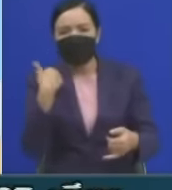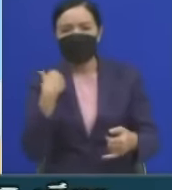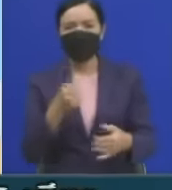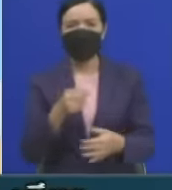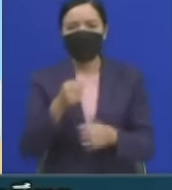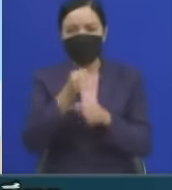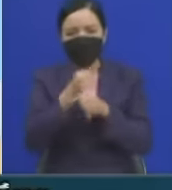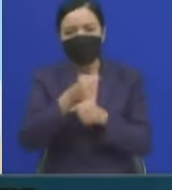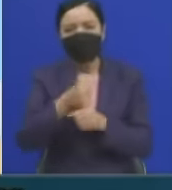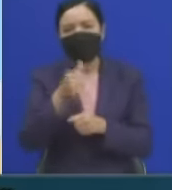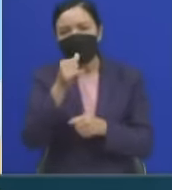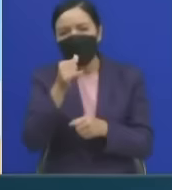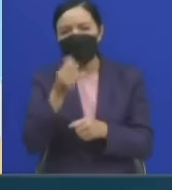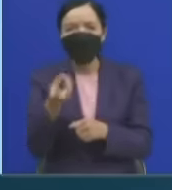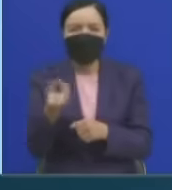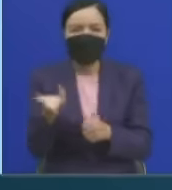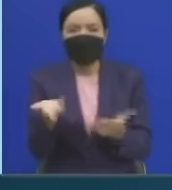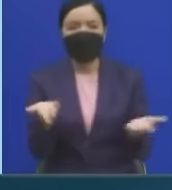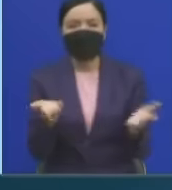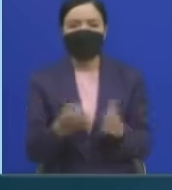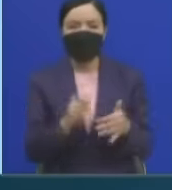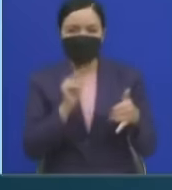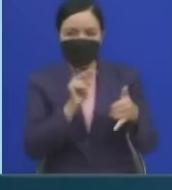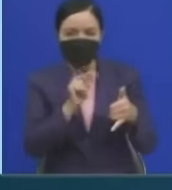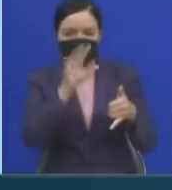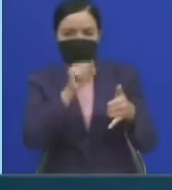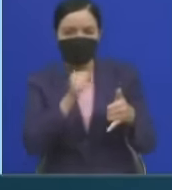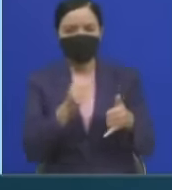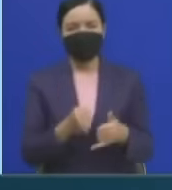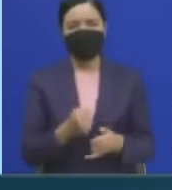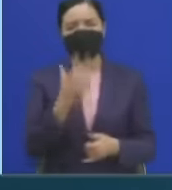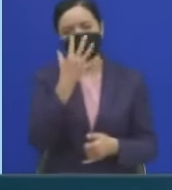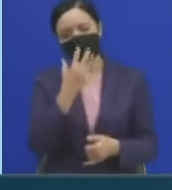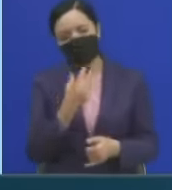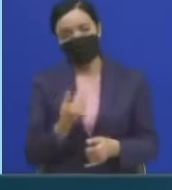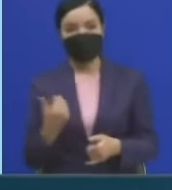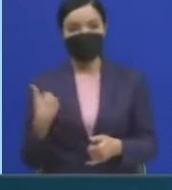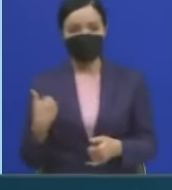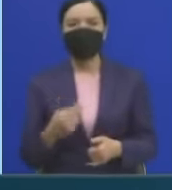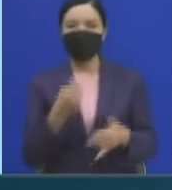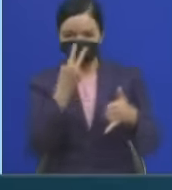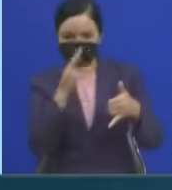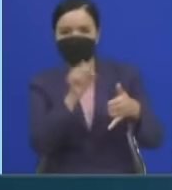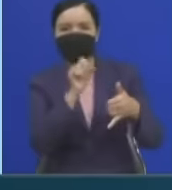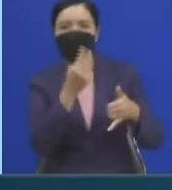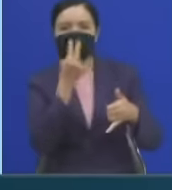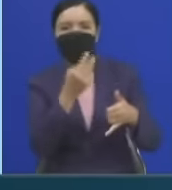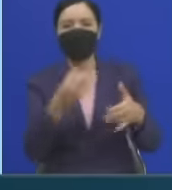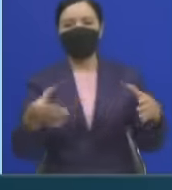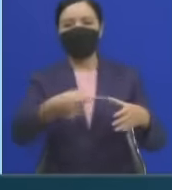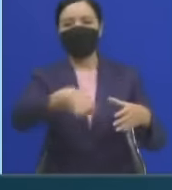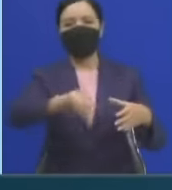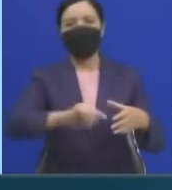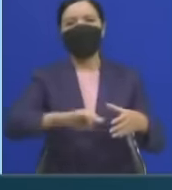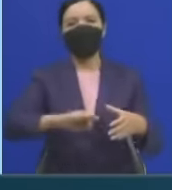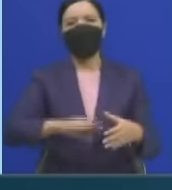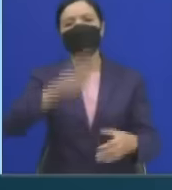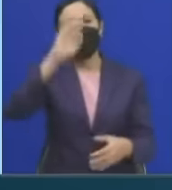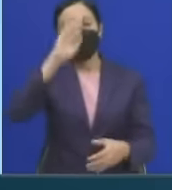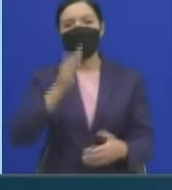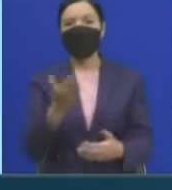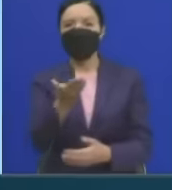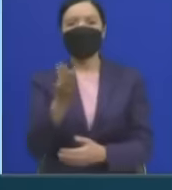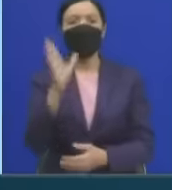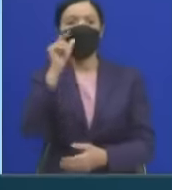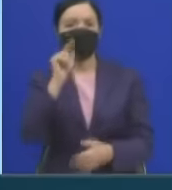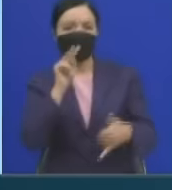านนมน้อยไหมนะครับดูร่าเริงน้อยลงหรือซึมลงนะครับอันนี้ก็เป็นกลุ่มที่เราอยากจะให้ผู้ปก